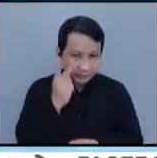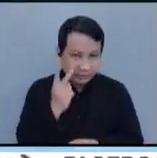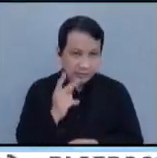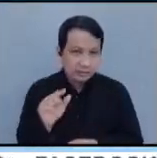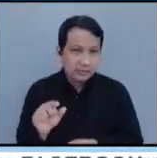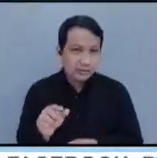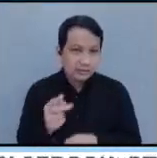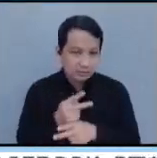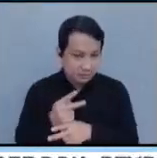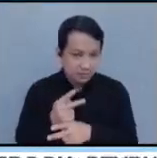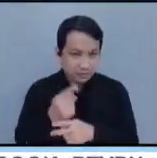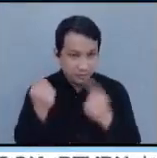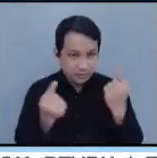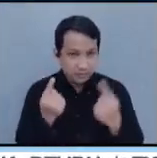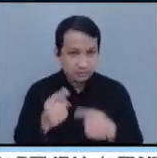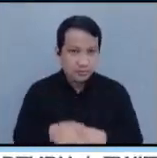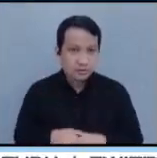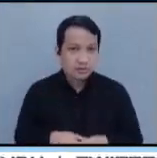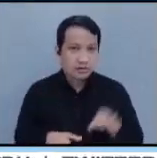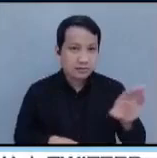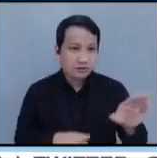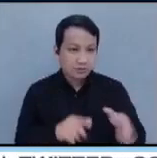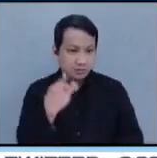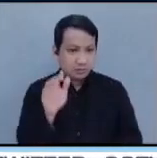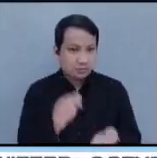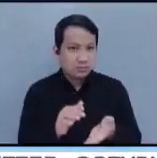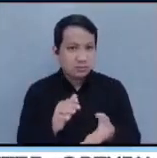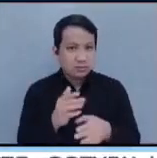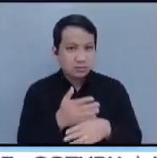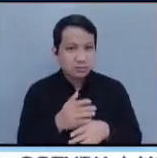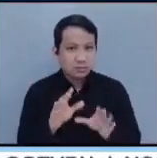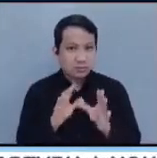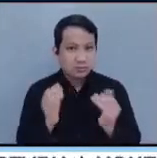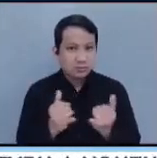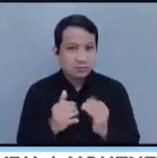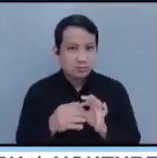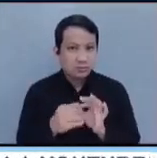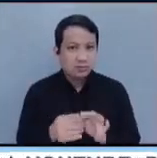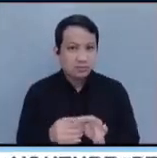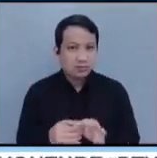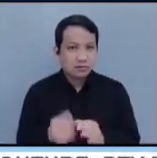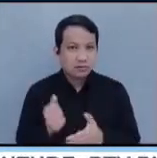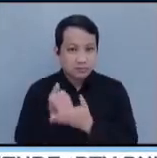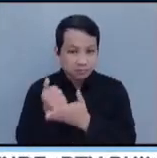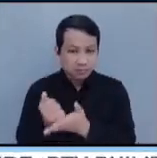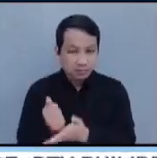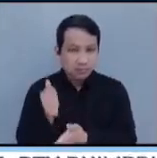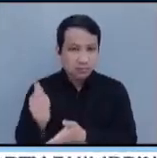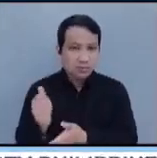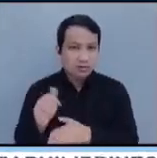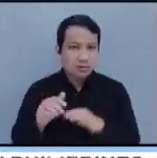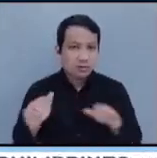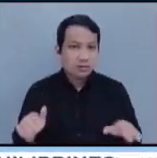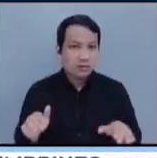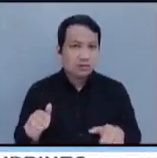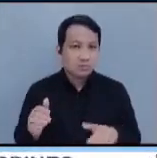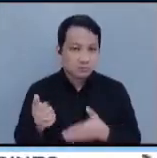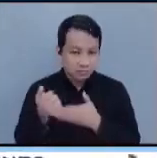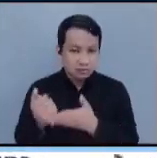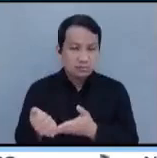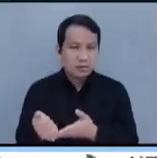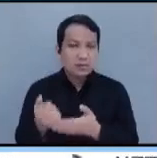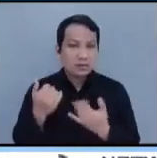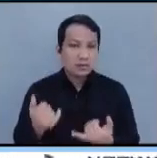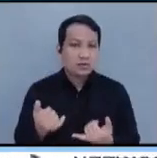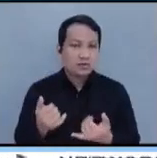siguro malulugi yang kumpanya na yan para tustusan Ong mga kababayan natin sa ngayon tumulong na ang